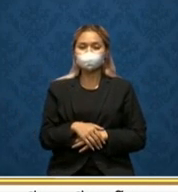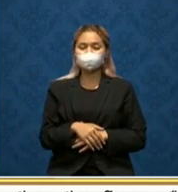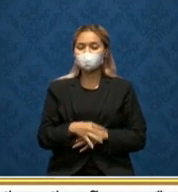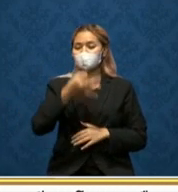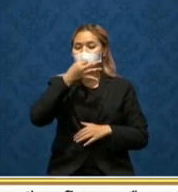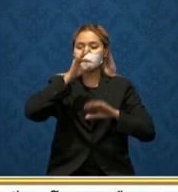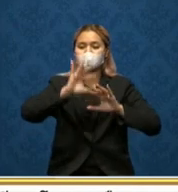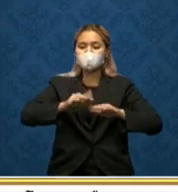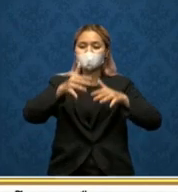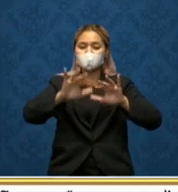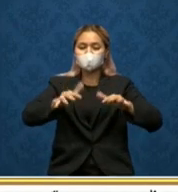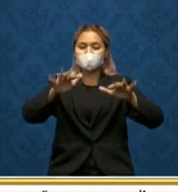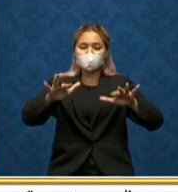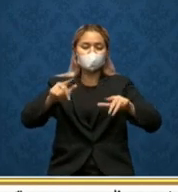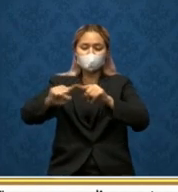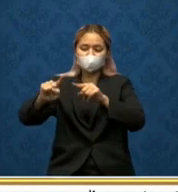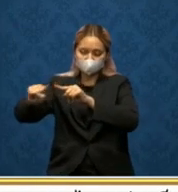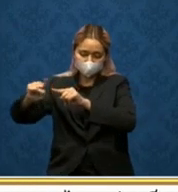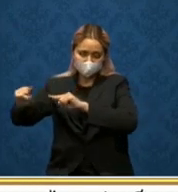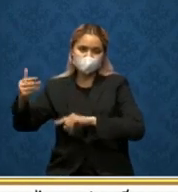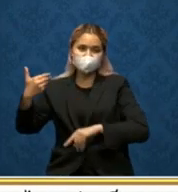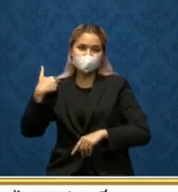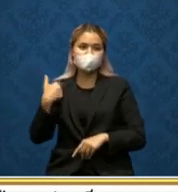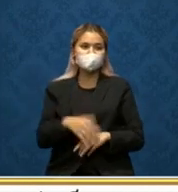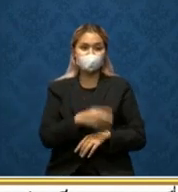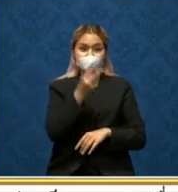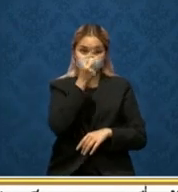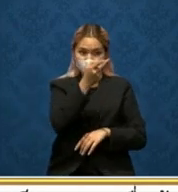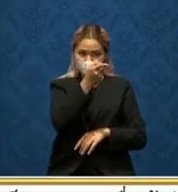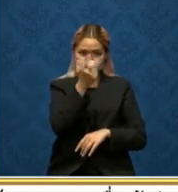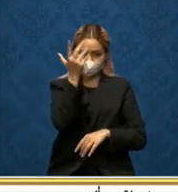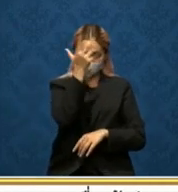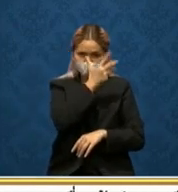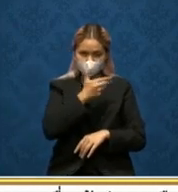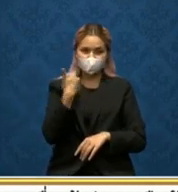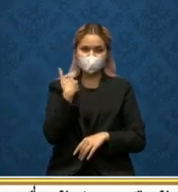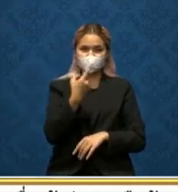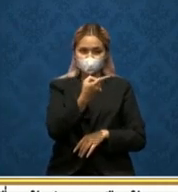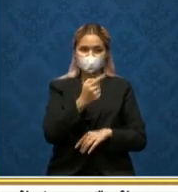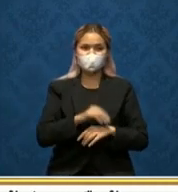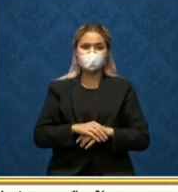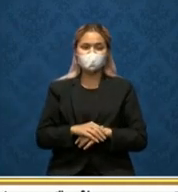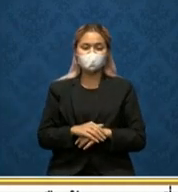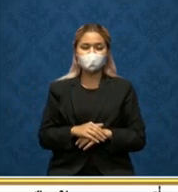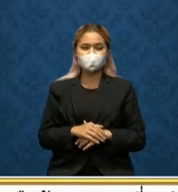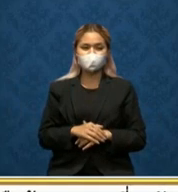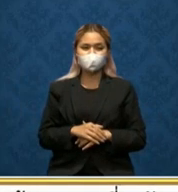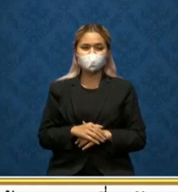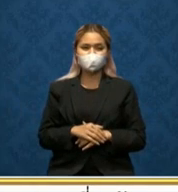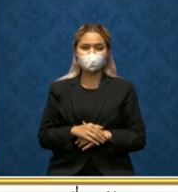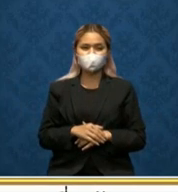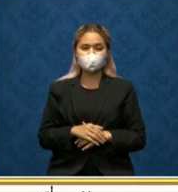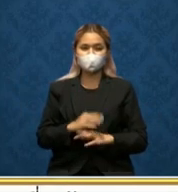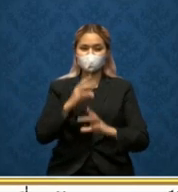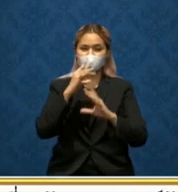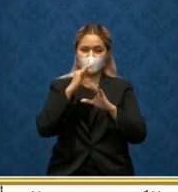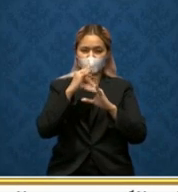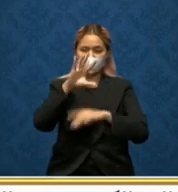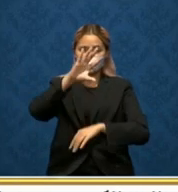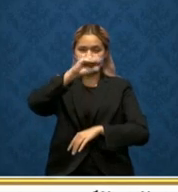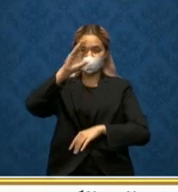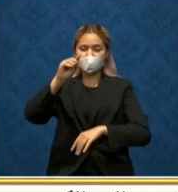สถานที่รับรองบางปูที่ใหม่ๆหน่อยก็อย่างที่นี่ครับสิรินพรารารีสอร์แอน์restaที่ระยองอันนี้ 4ดาวเลยค